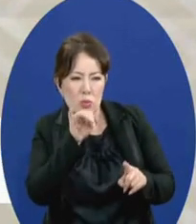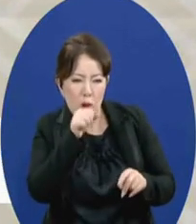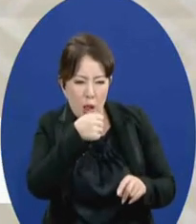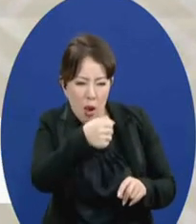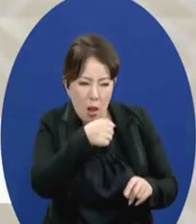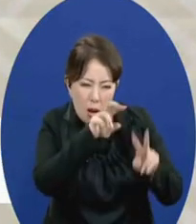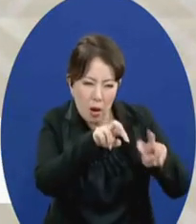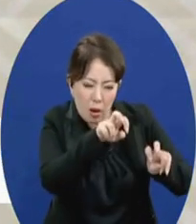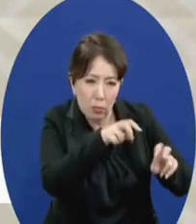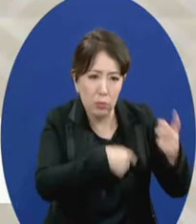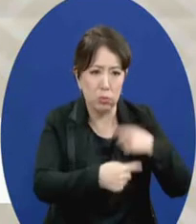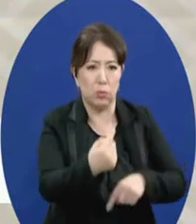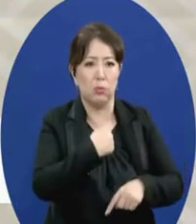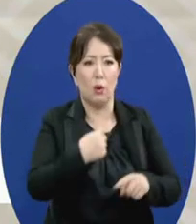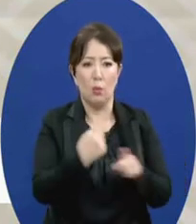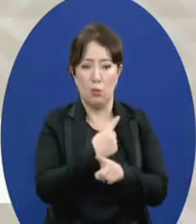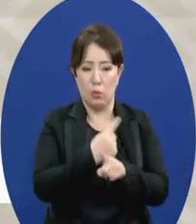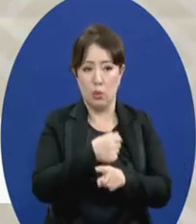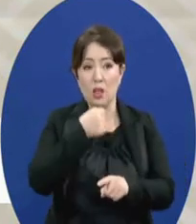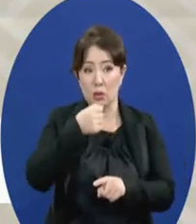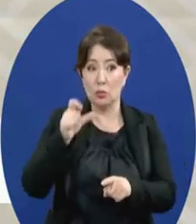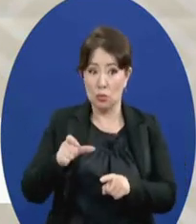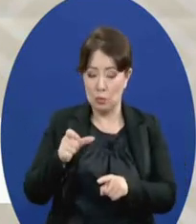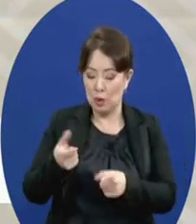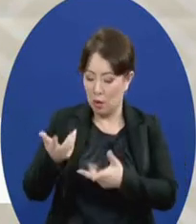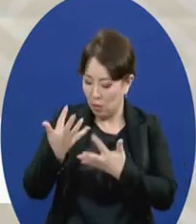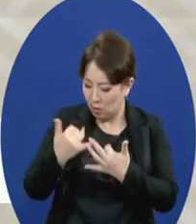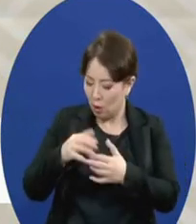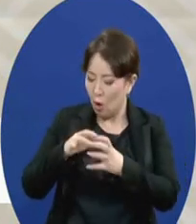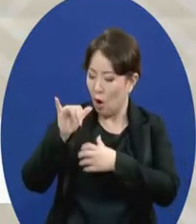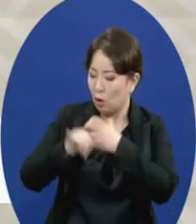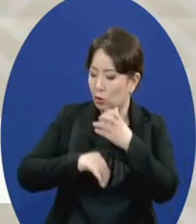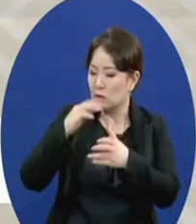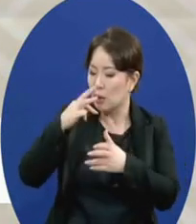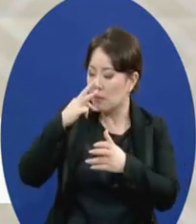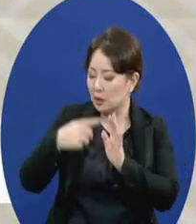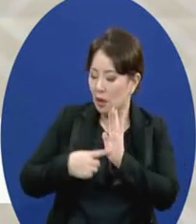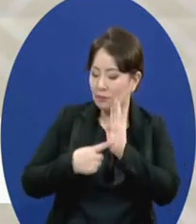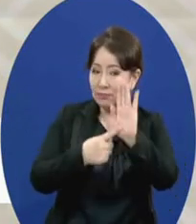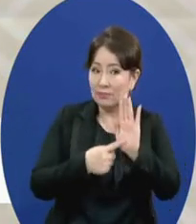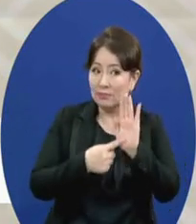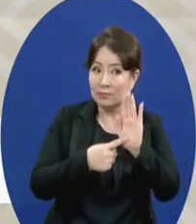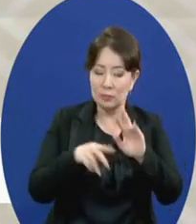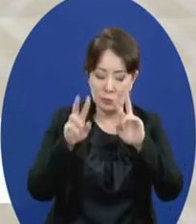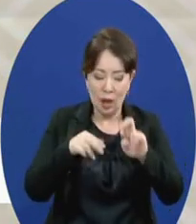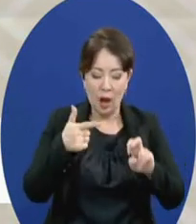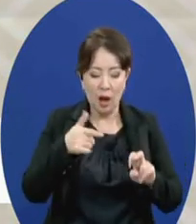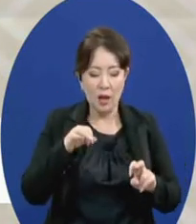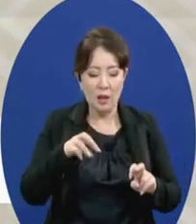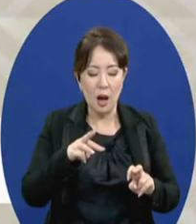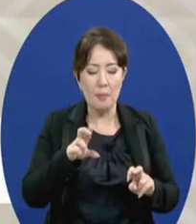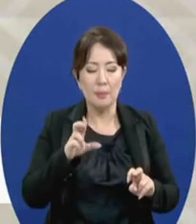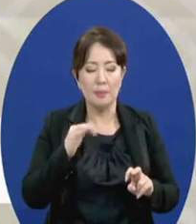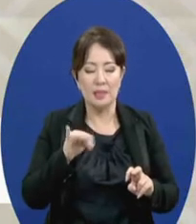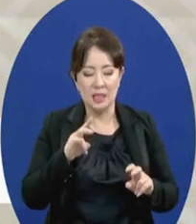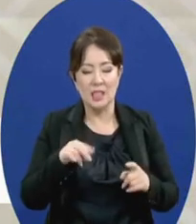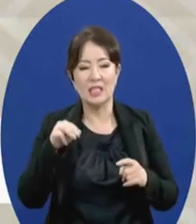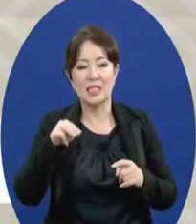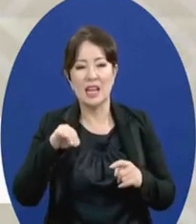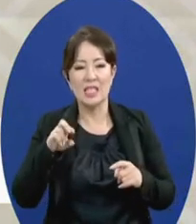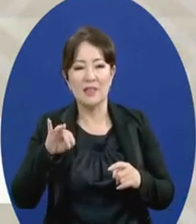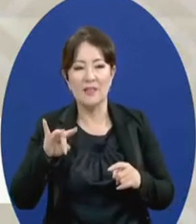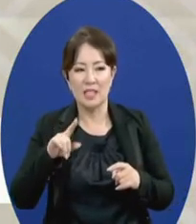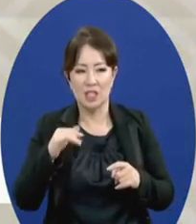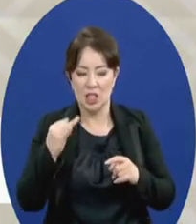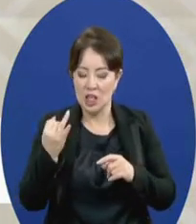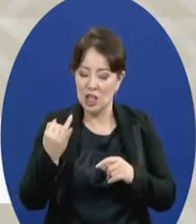тоон үзүүлэлтэрэч манах өсөд байгаа нь энэ олон улсын хэвлийн байгууллагуудаас гарч байгаа судалгаа Globe International, Transparency